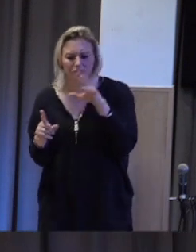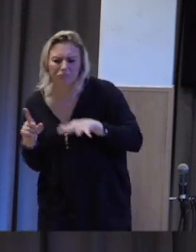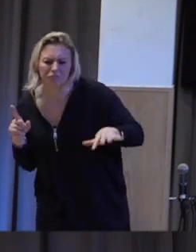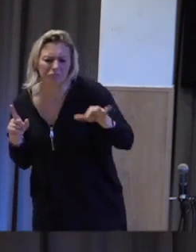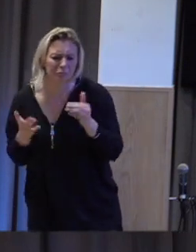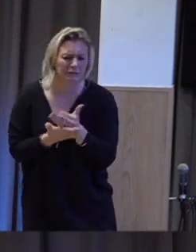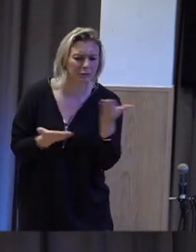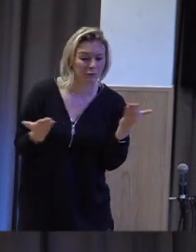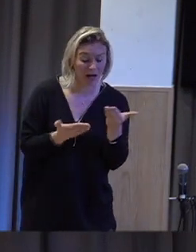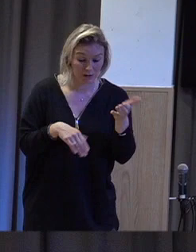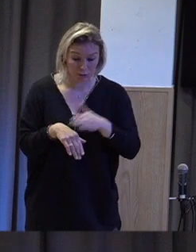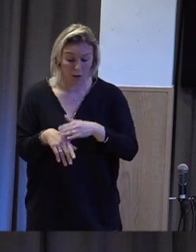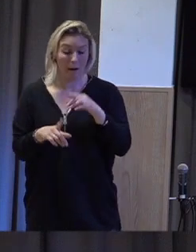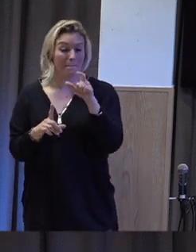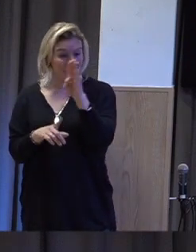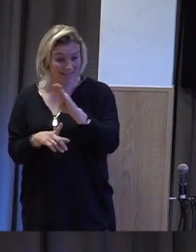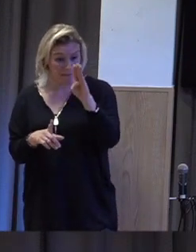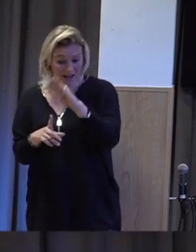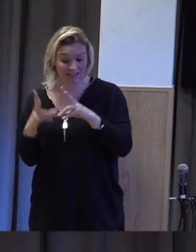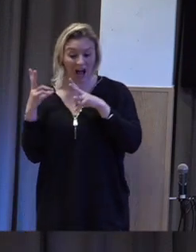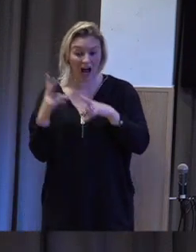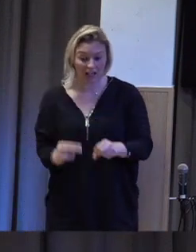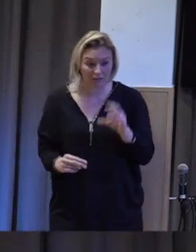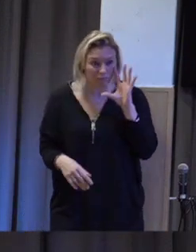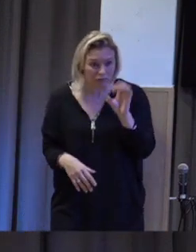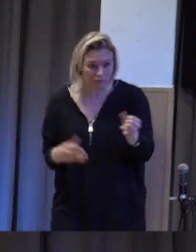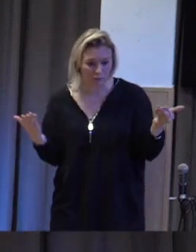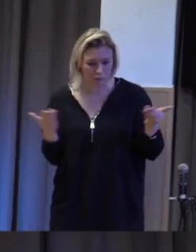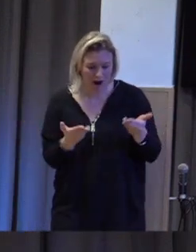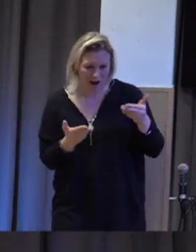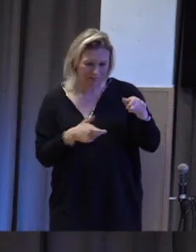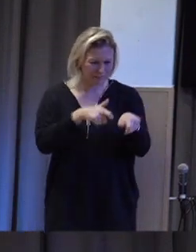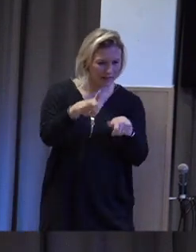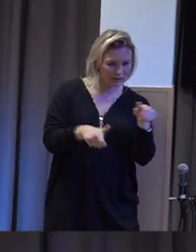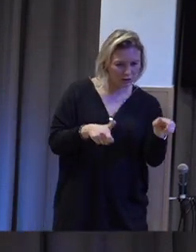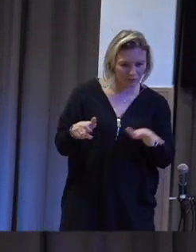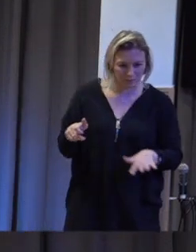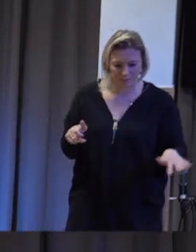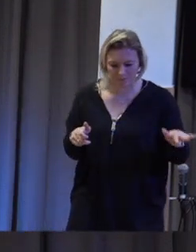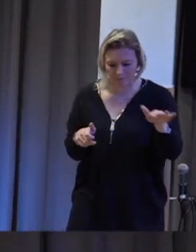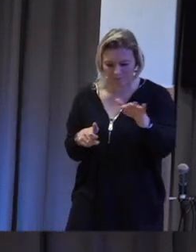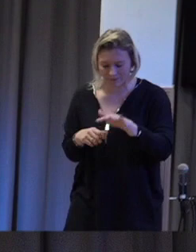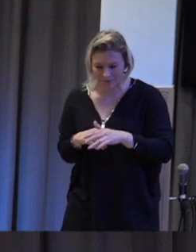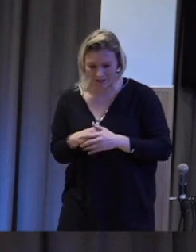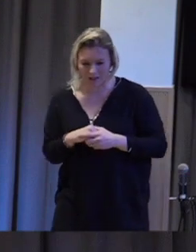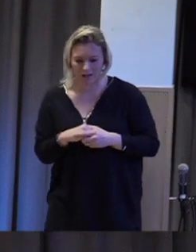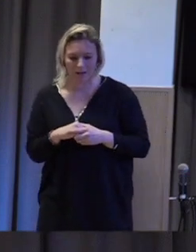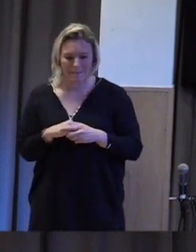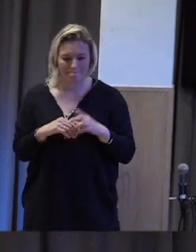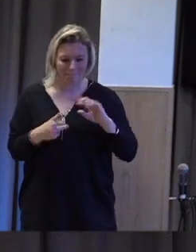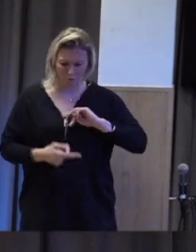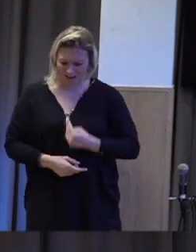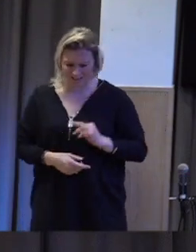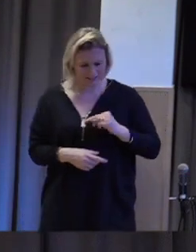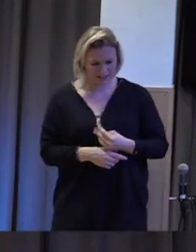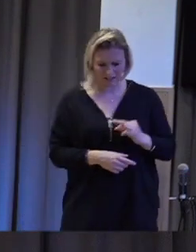quand Barnabas est arrivé, qu'est-ce qu'il a vu? Il a vu des personnes, des Grecs qui se convertissaient.